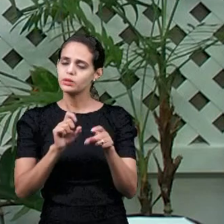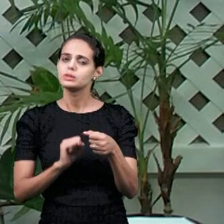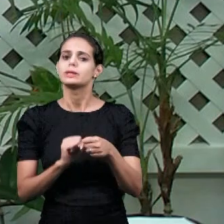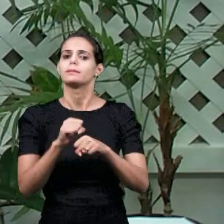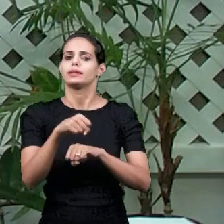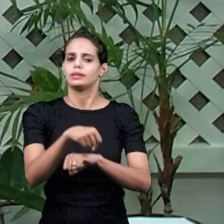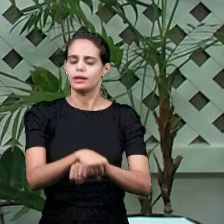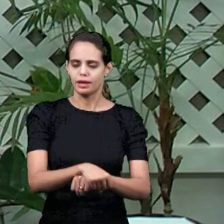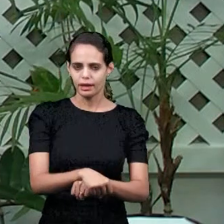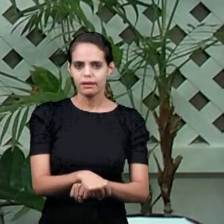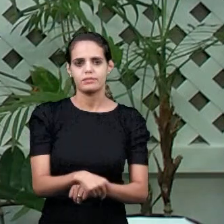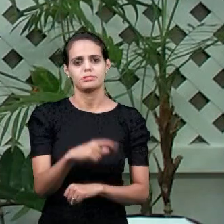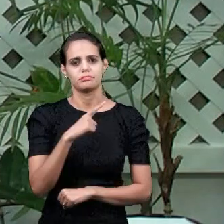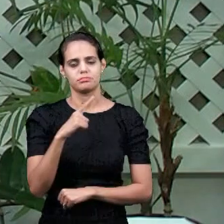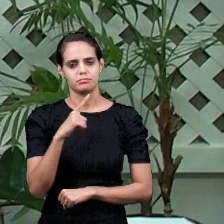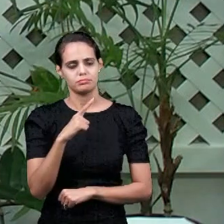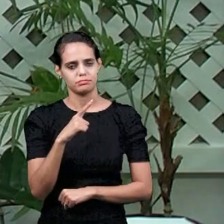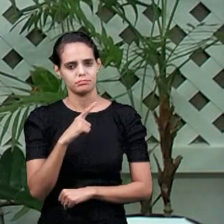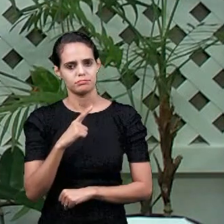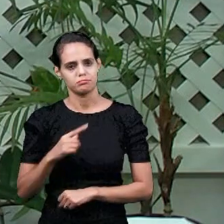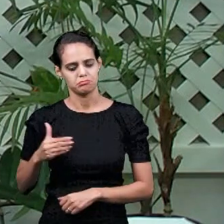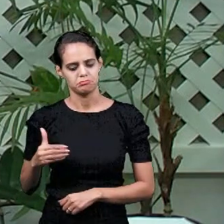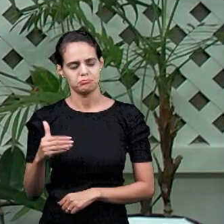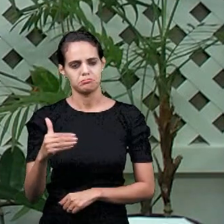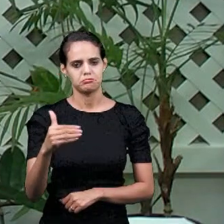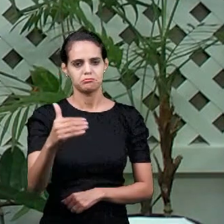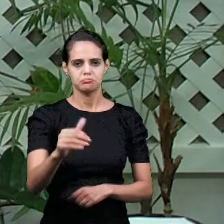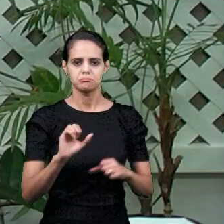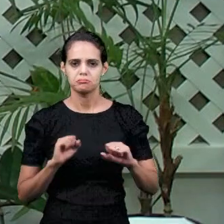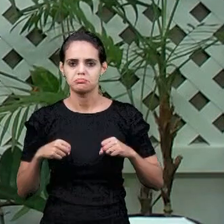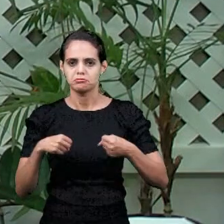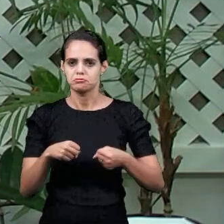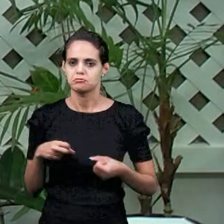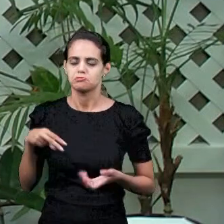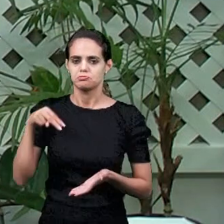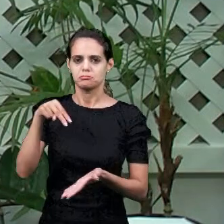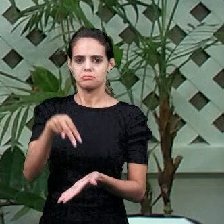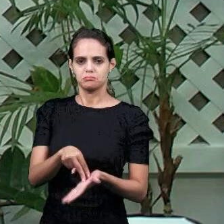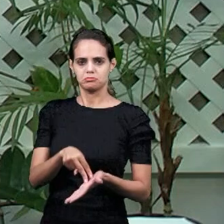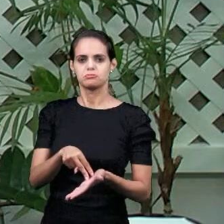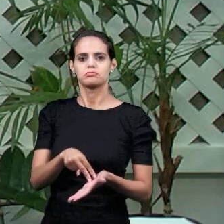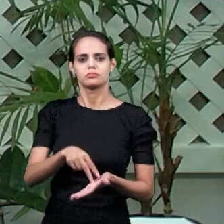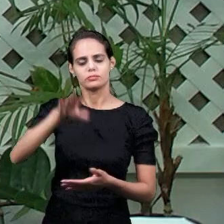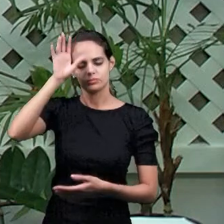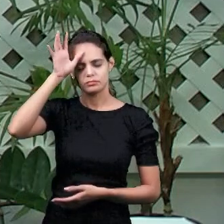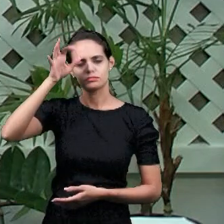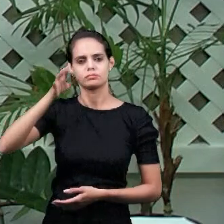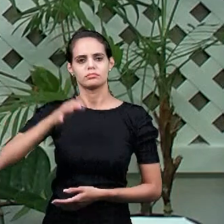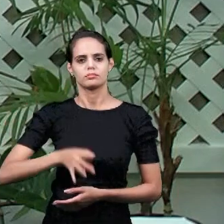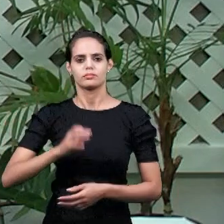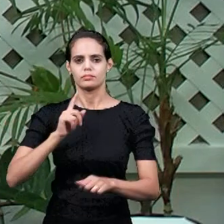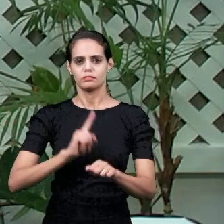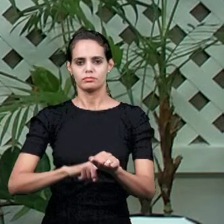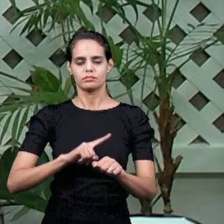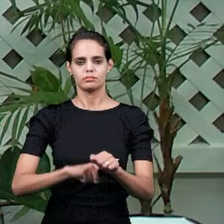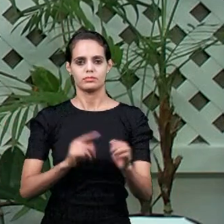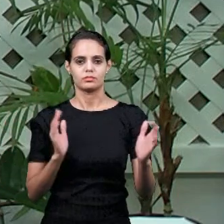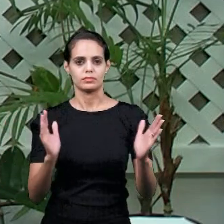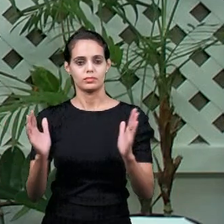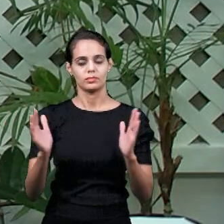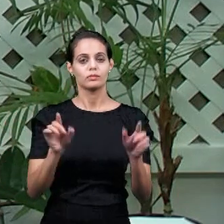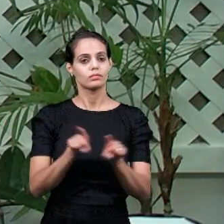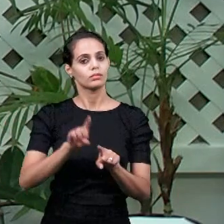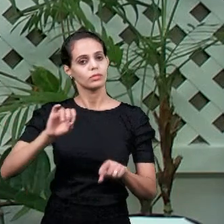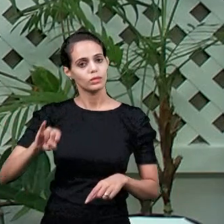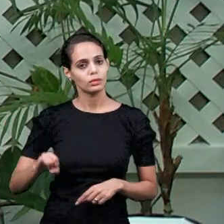et qui se passent. Cela qui confirme la conscientisation de notre peuple dans ce moment